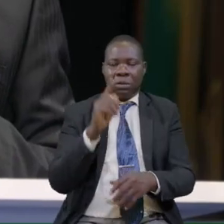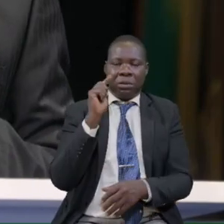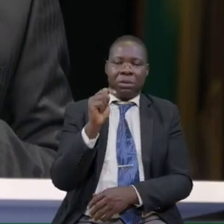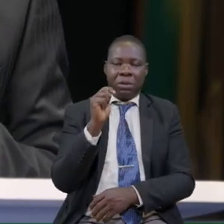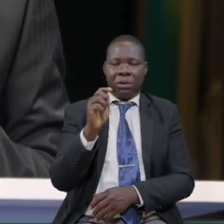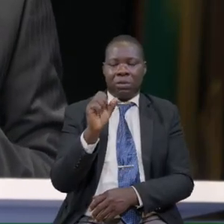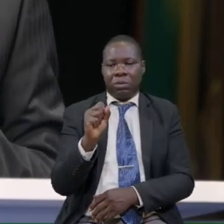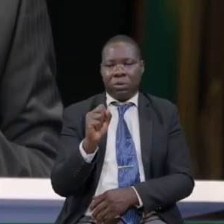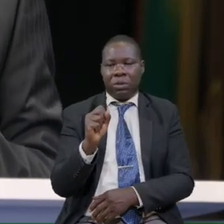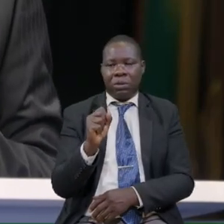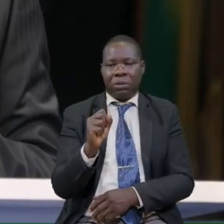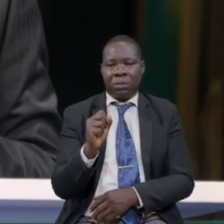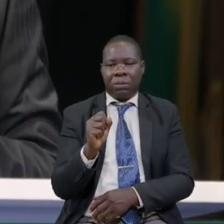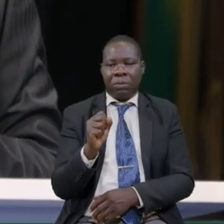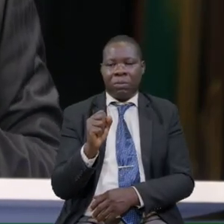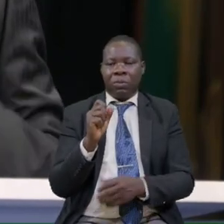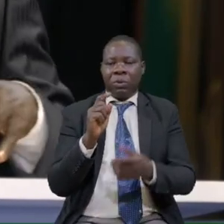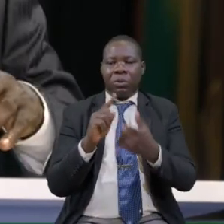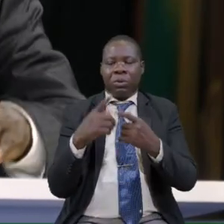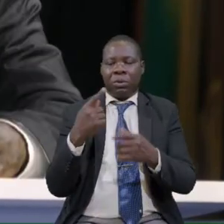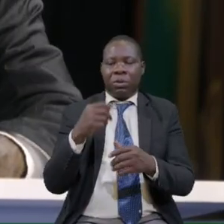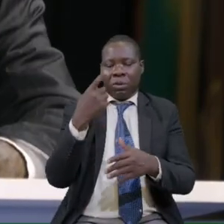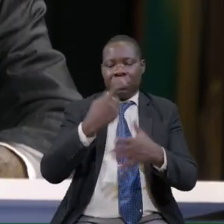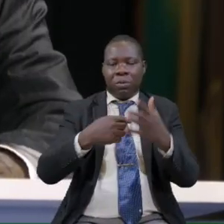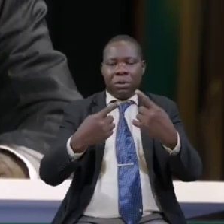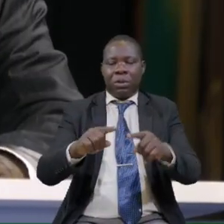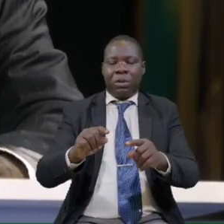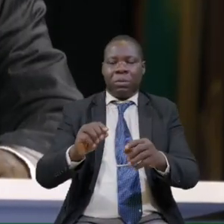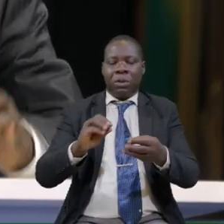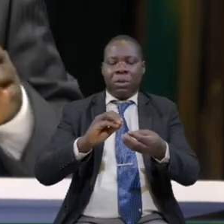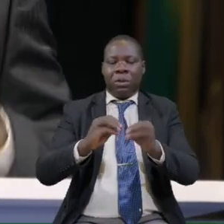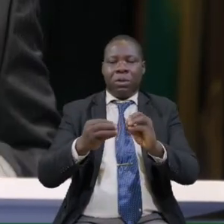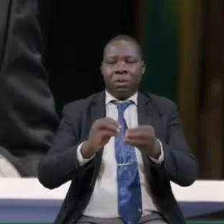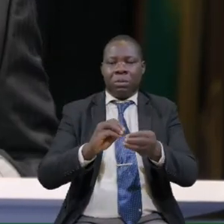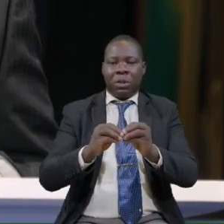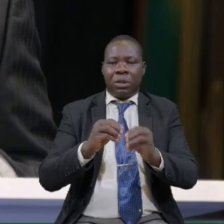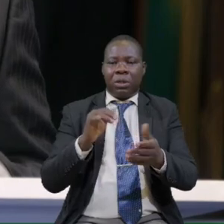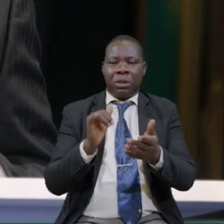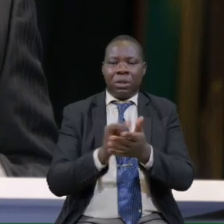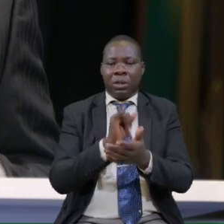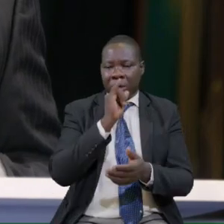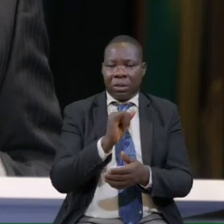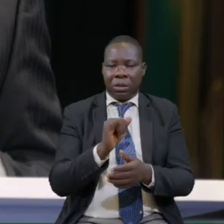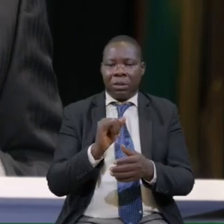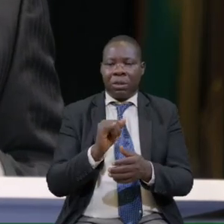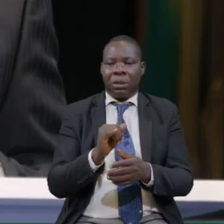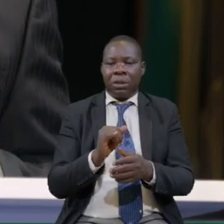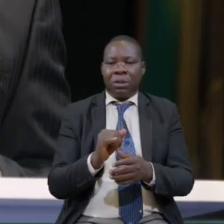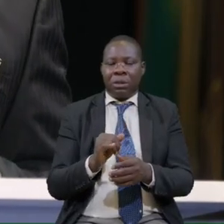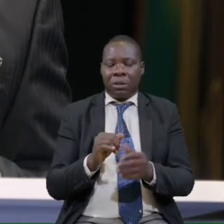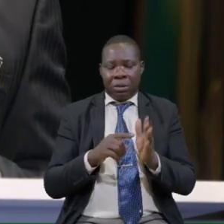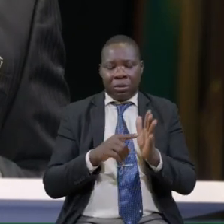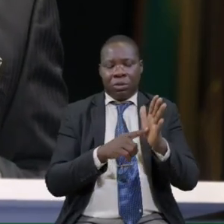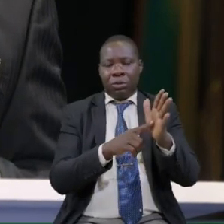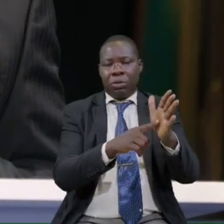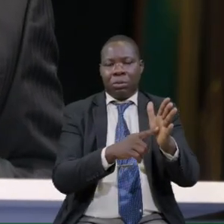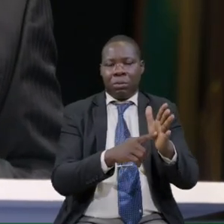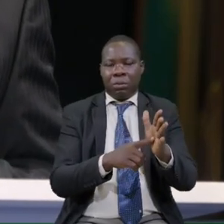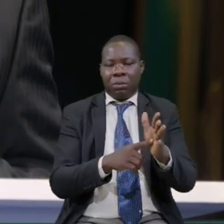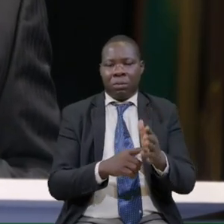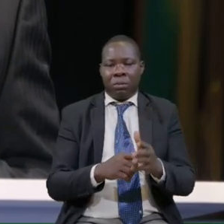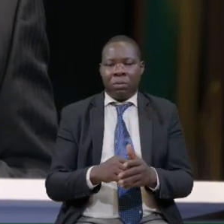montrez votre reconnaissance à Dieu en envoyant votre témoignage ou à